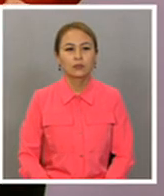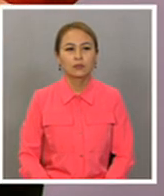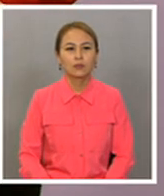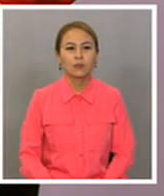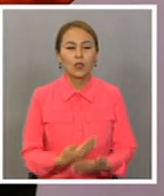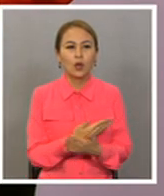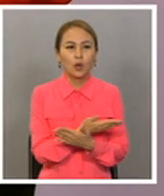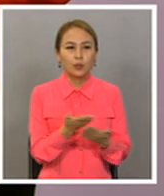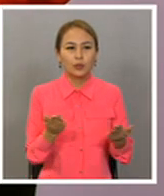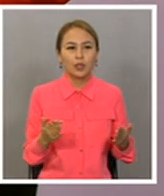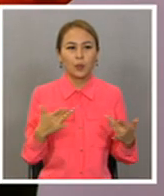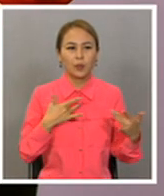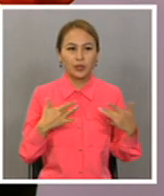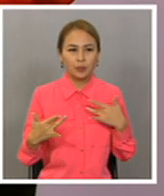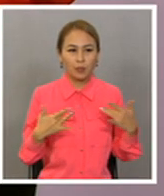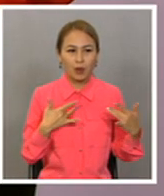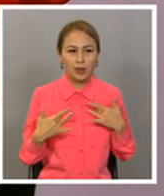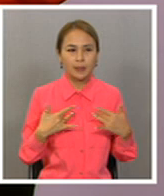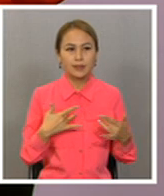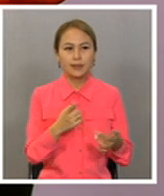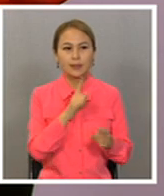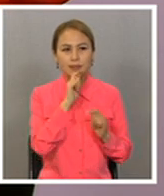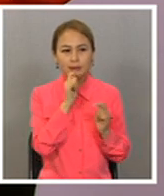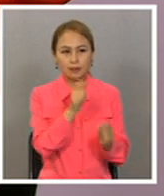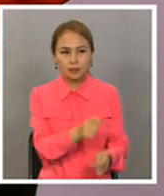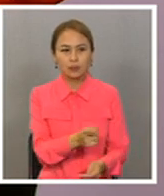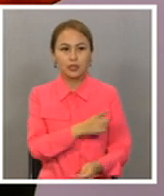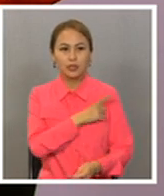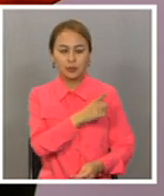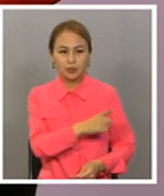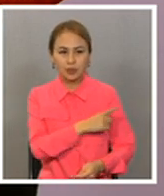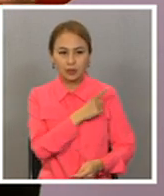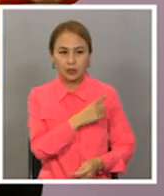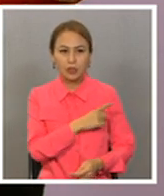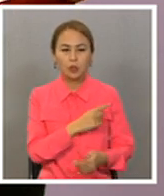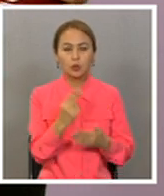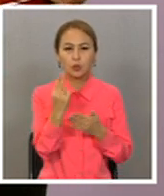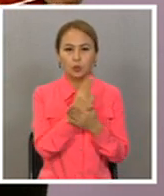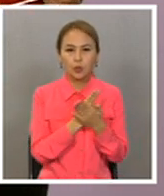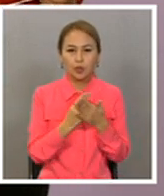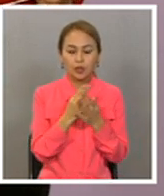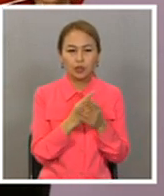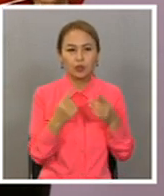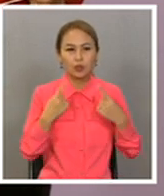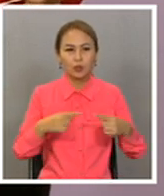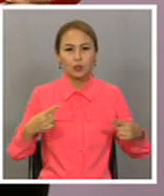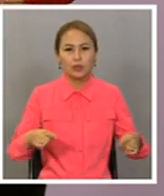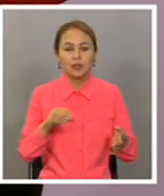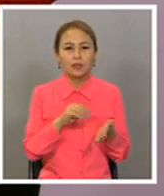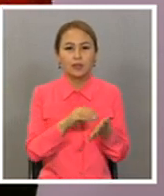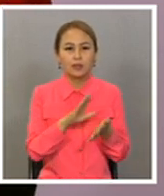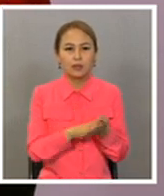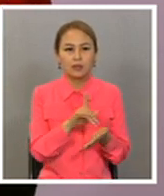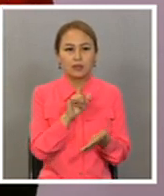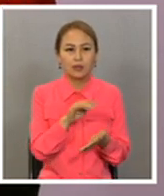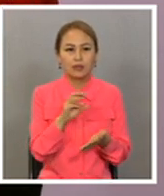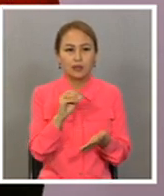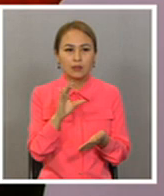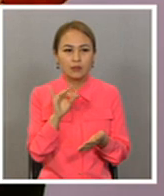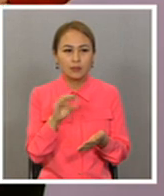Мұндағы өнерпаз, сыйлық, шеберлік, суретші туынды зат есім.